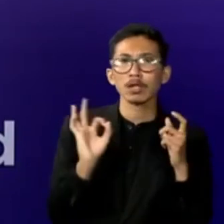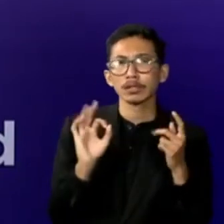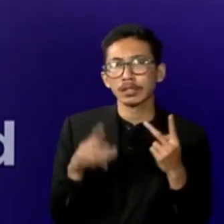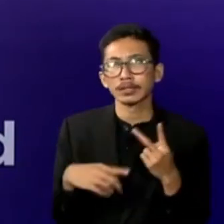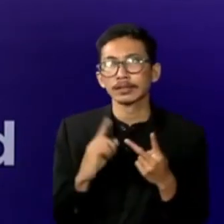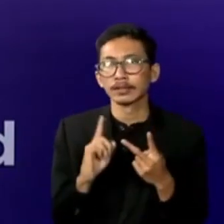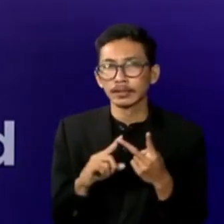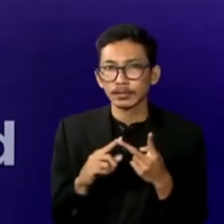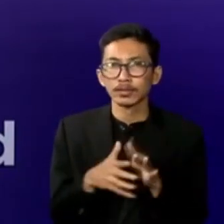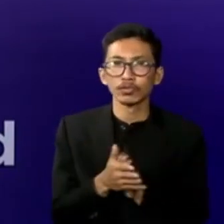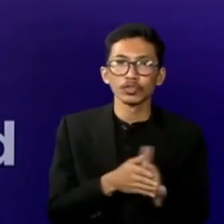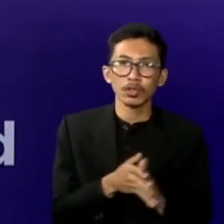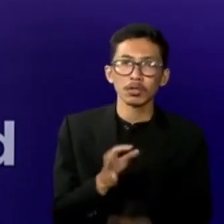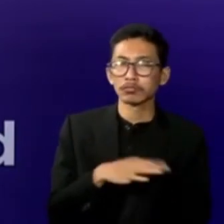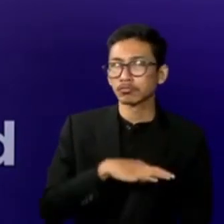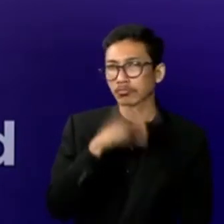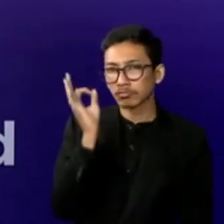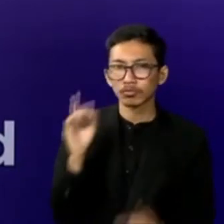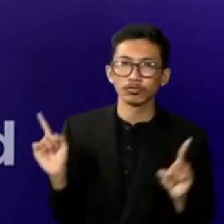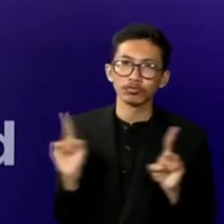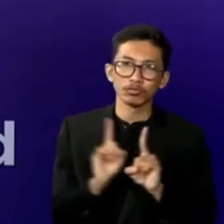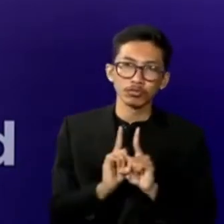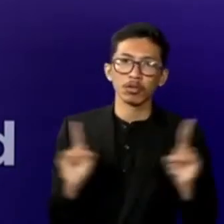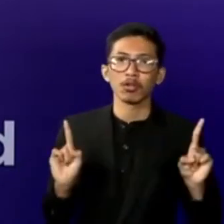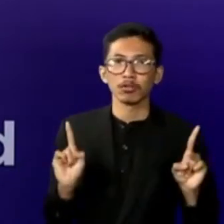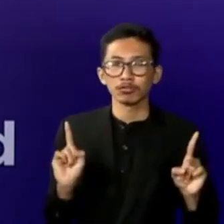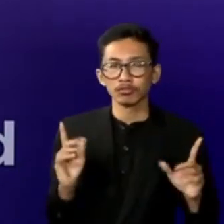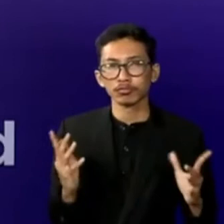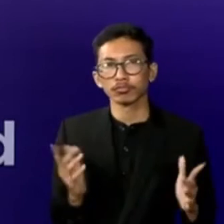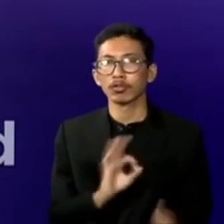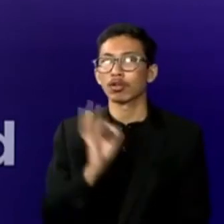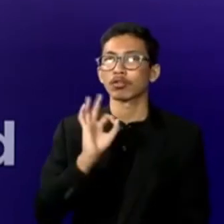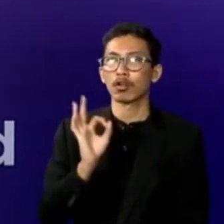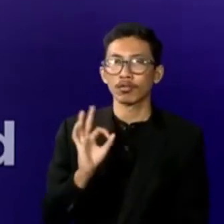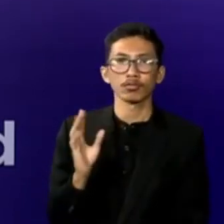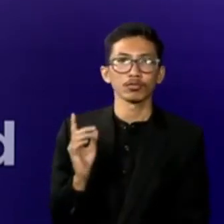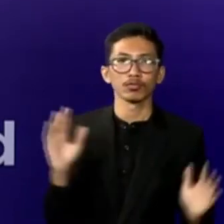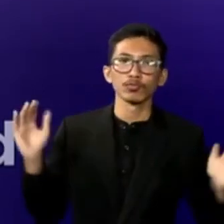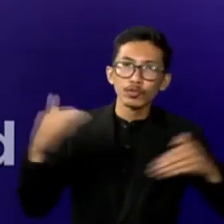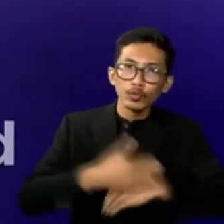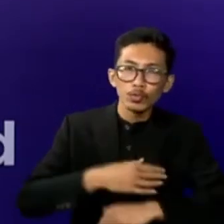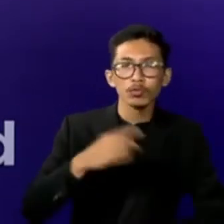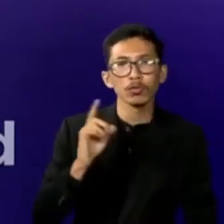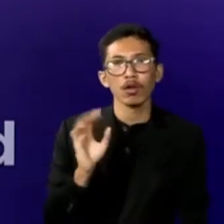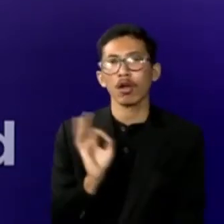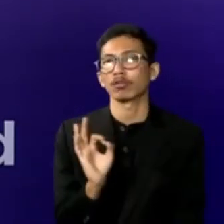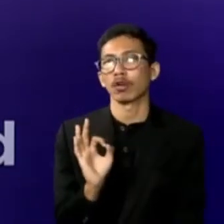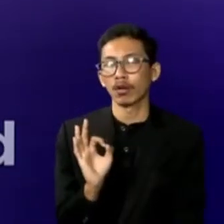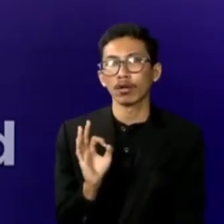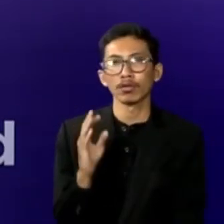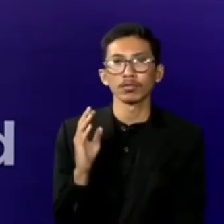tangan normal menjaga jarak kalau ketemu tidak perlu berpelukan tidak perlu bersalaman itu norma-norma baru yang